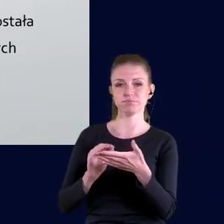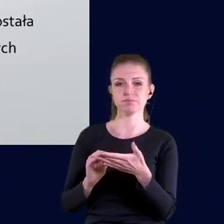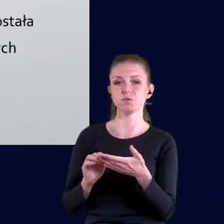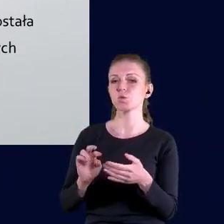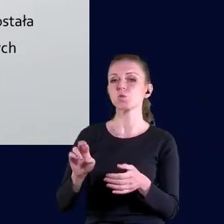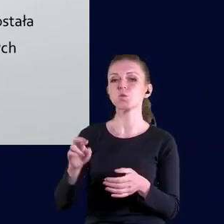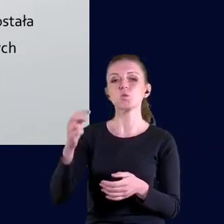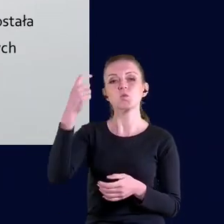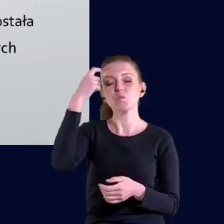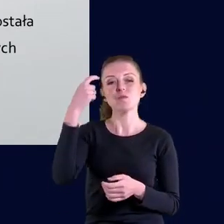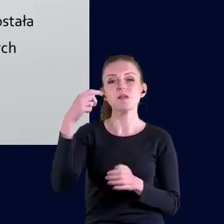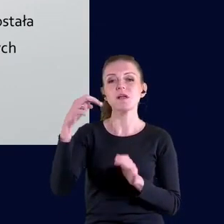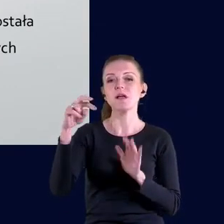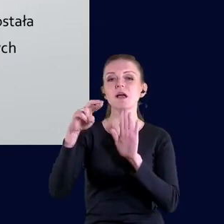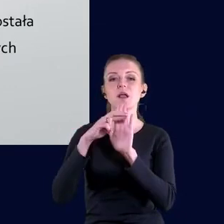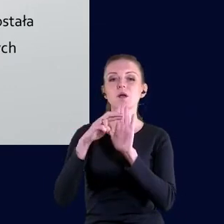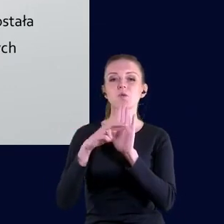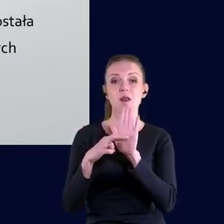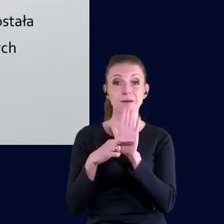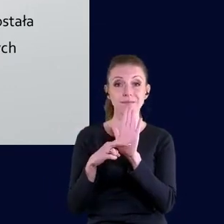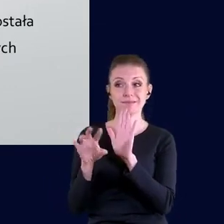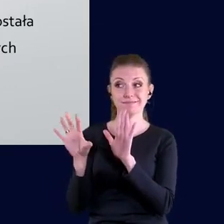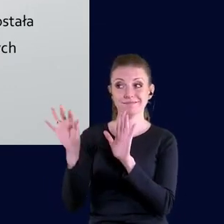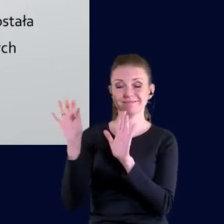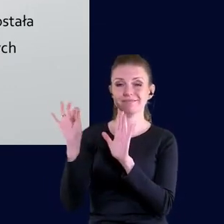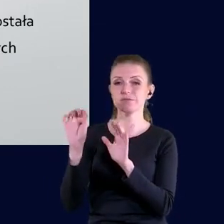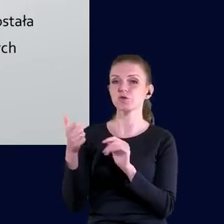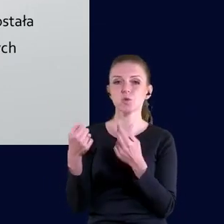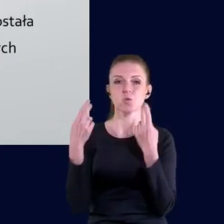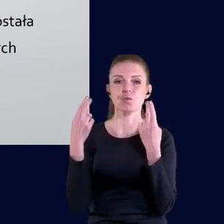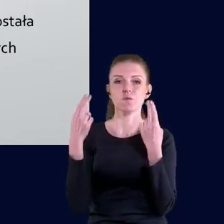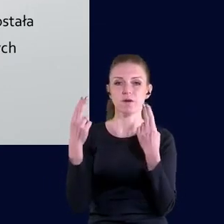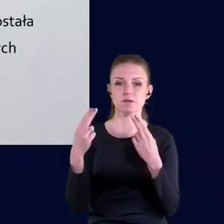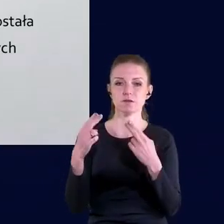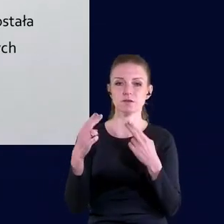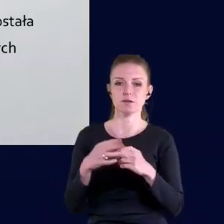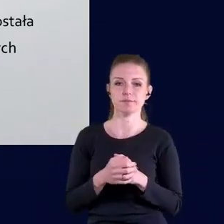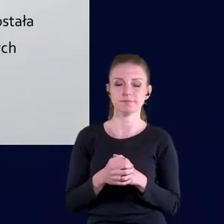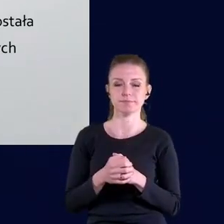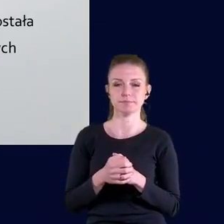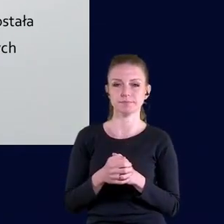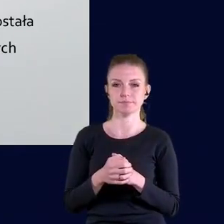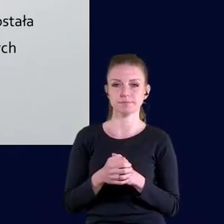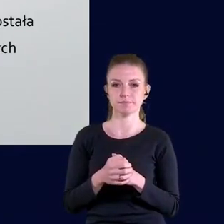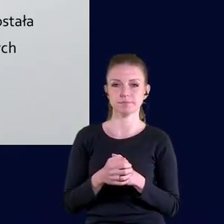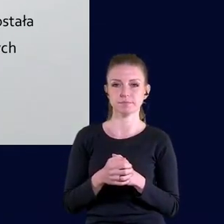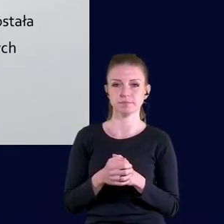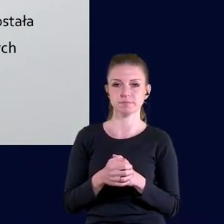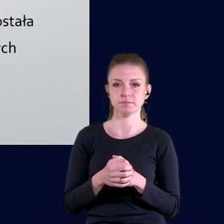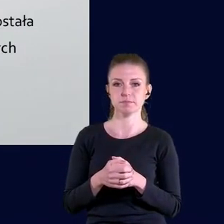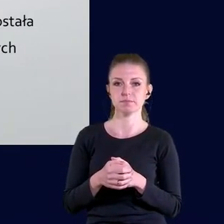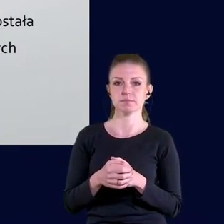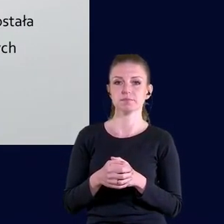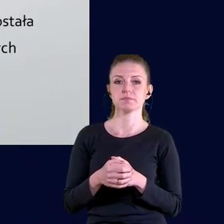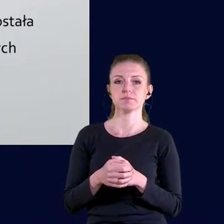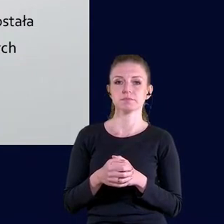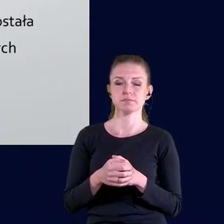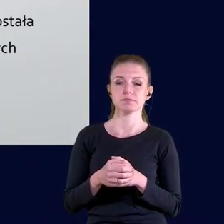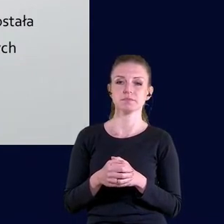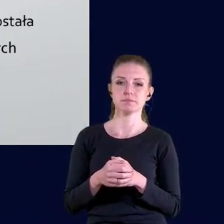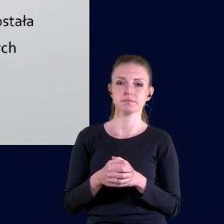ta kwestia żeby nie było wątpliwości Do kogo skierowany